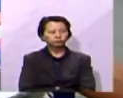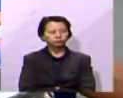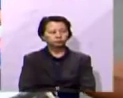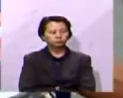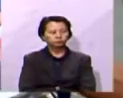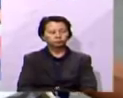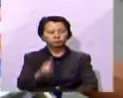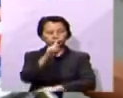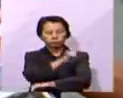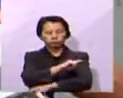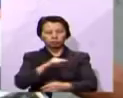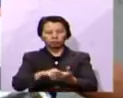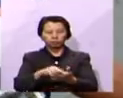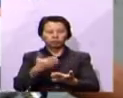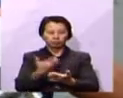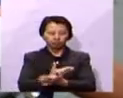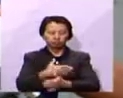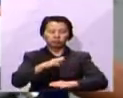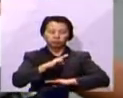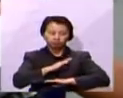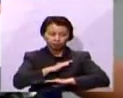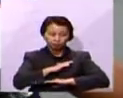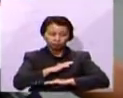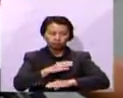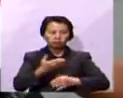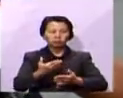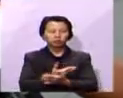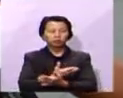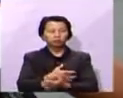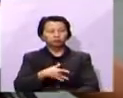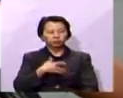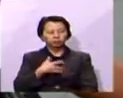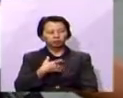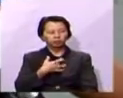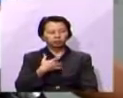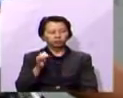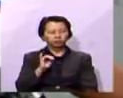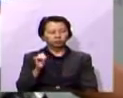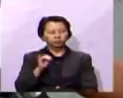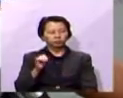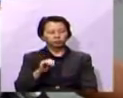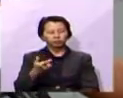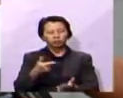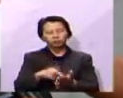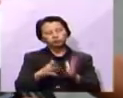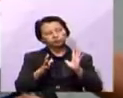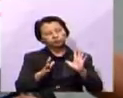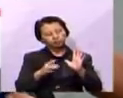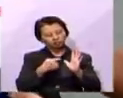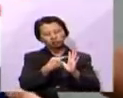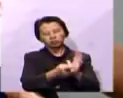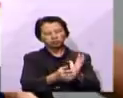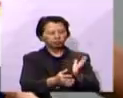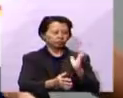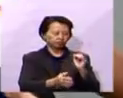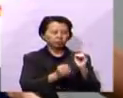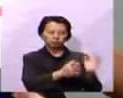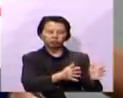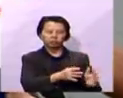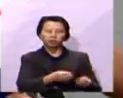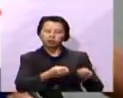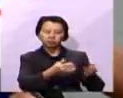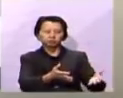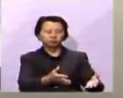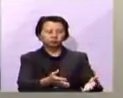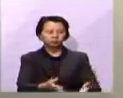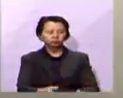Hari ini bau puas hati, bau rasa sedap macam yang stay yang 5 itu, stay Cambrian tu saya dah memang bagi full gas.